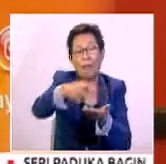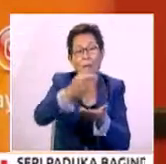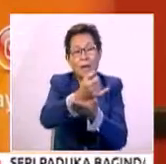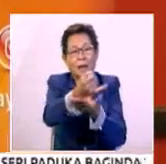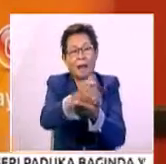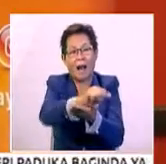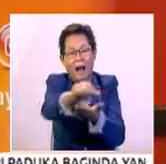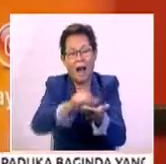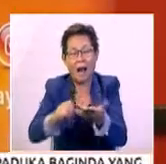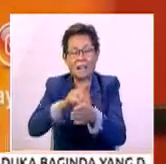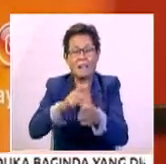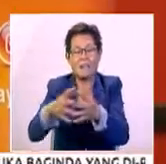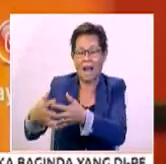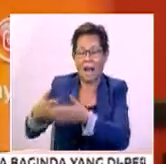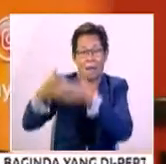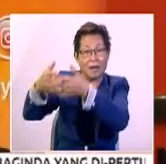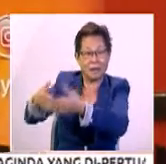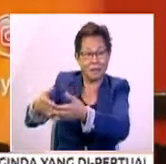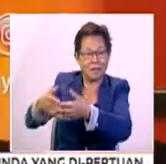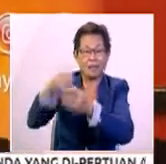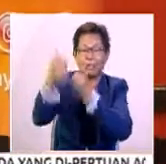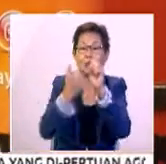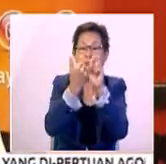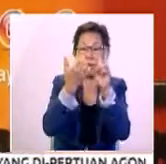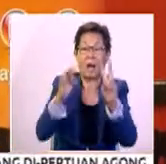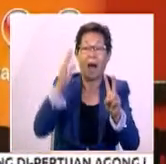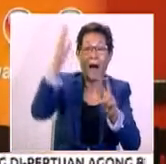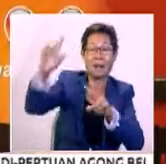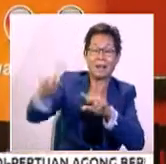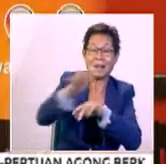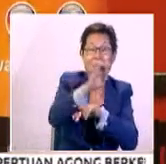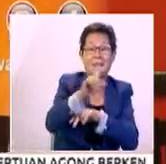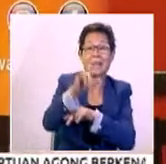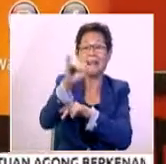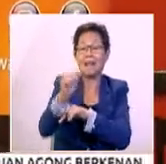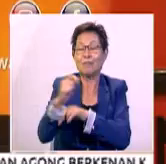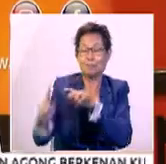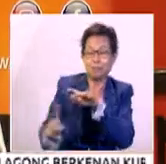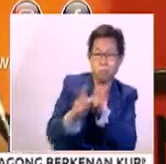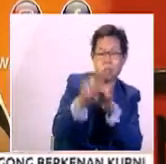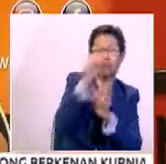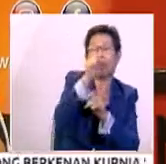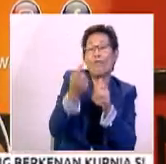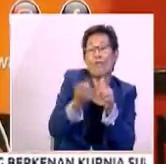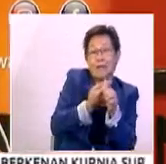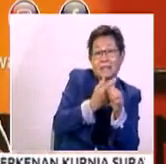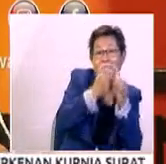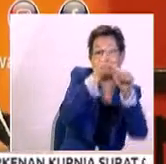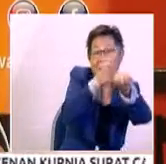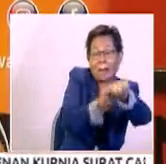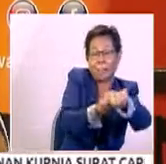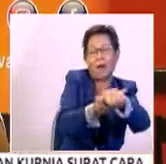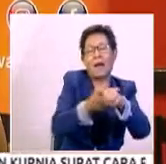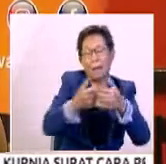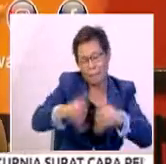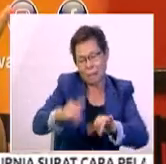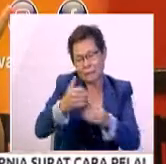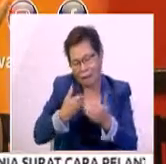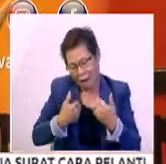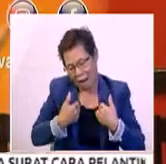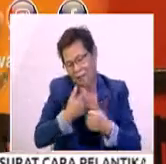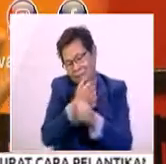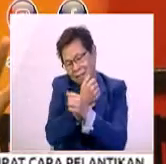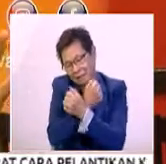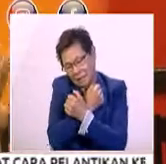Beach, California, Amerika Syarikat. Ilya bakal muncul dengan single pertamanya berjudul Masih Ada Cinta, ciptaan Jasni